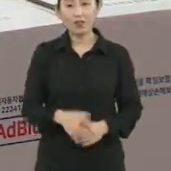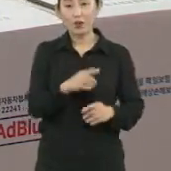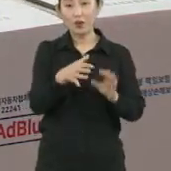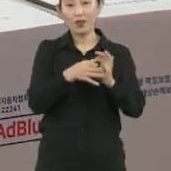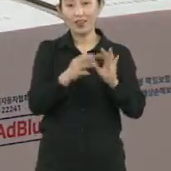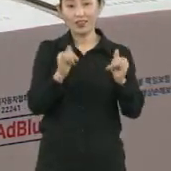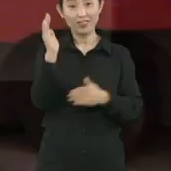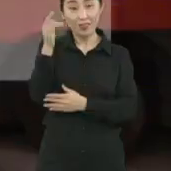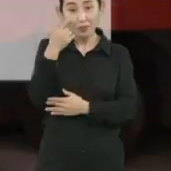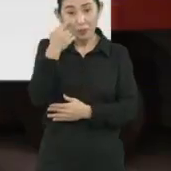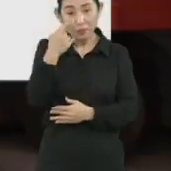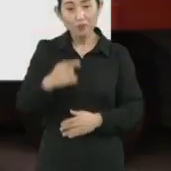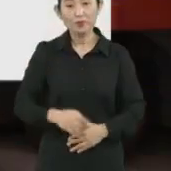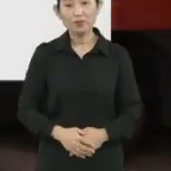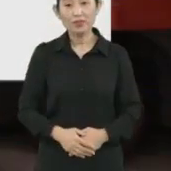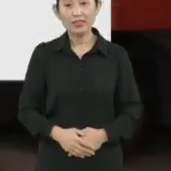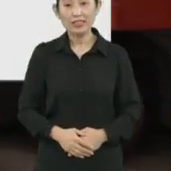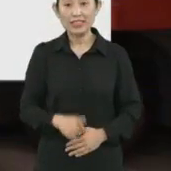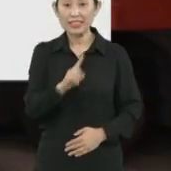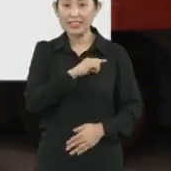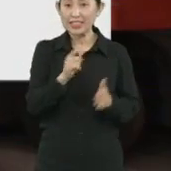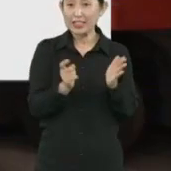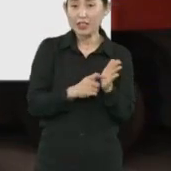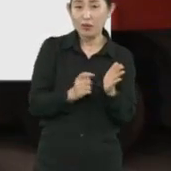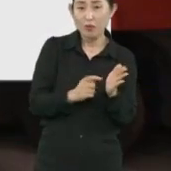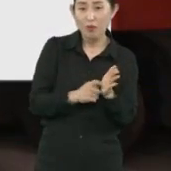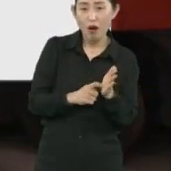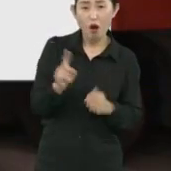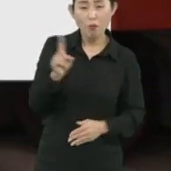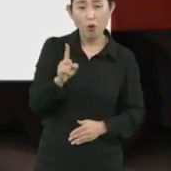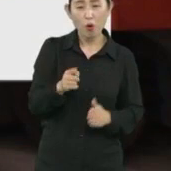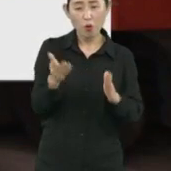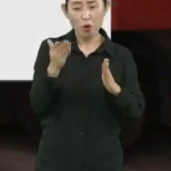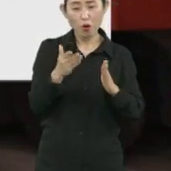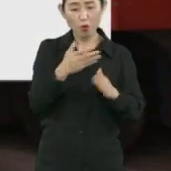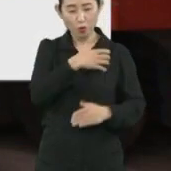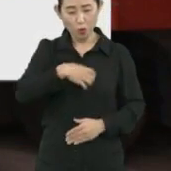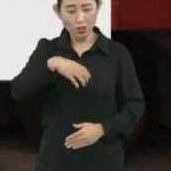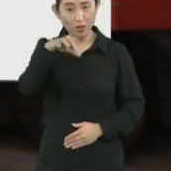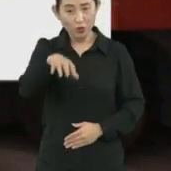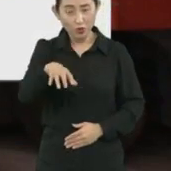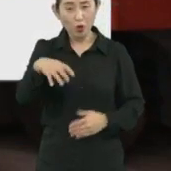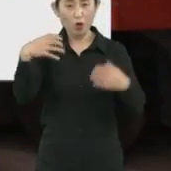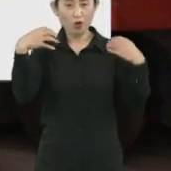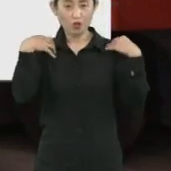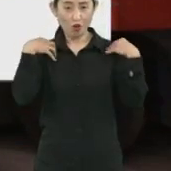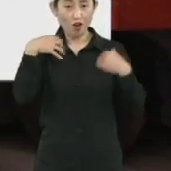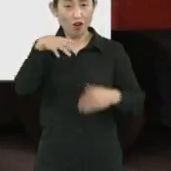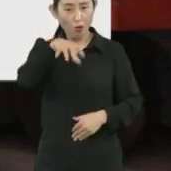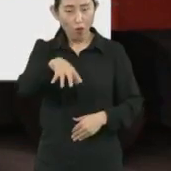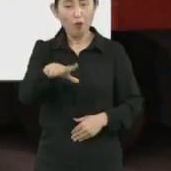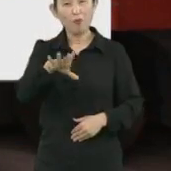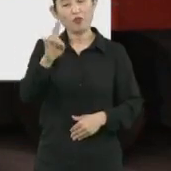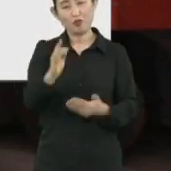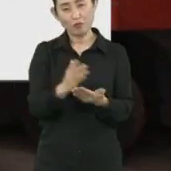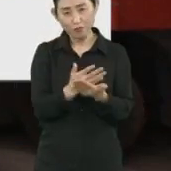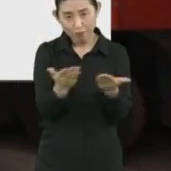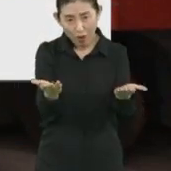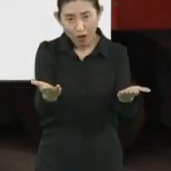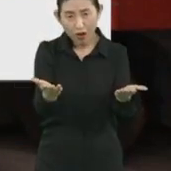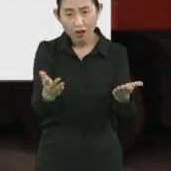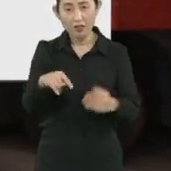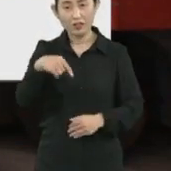이야기 들어보시죠. 가장 급한 그 관공서라든지 공공기관을 우선적으로